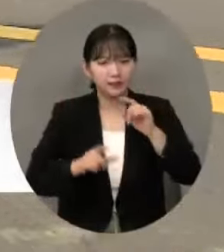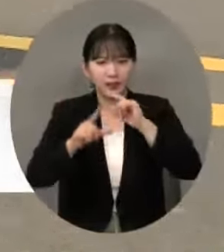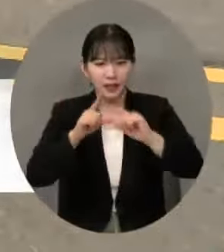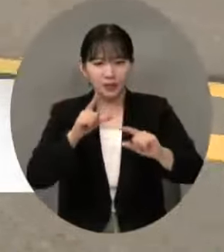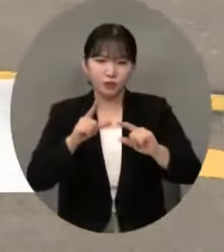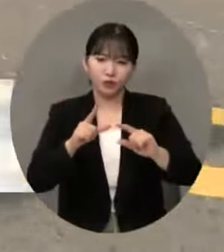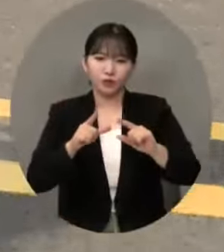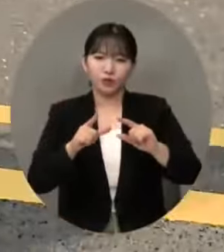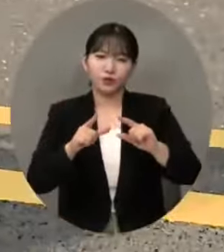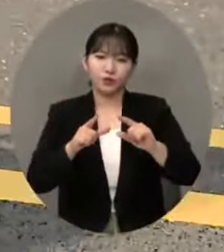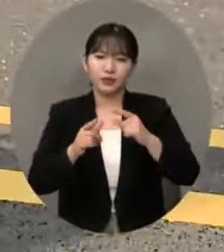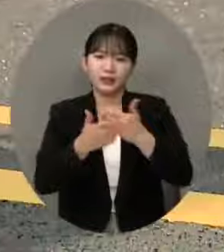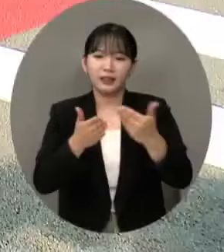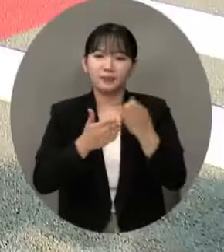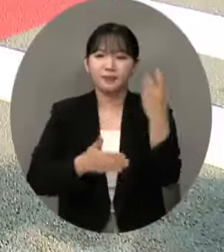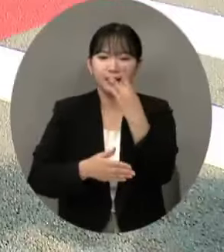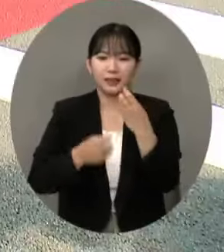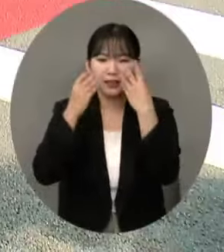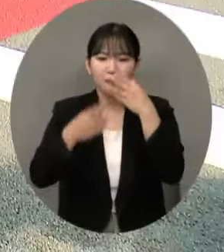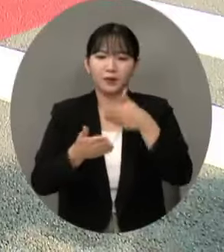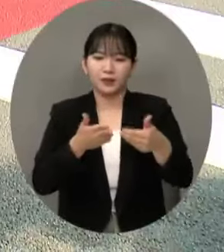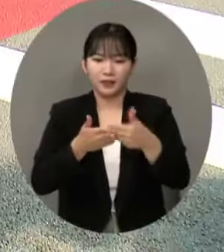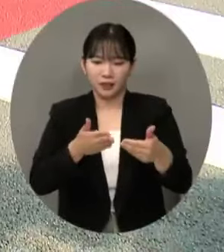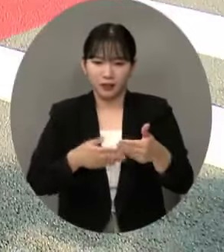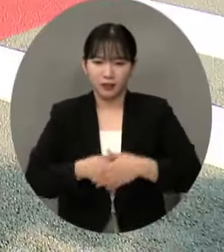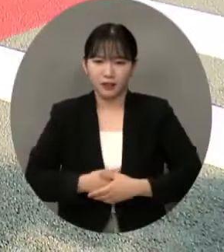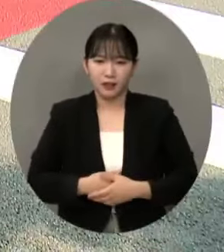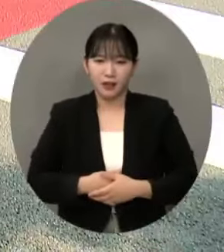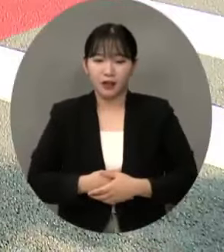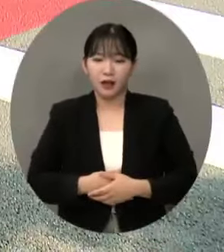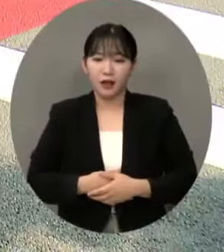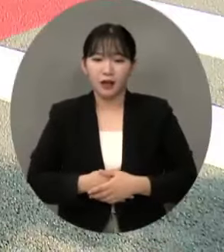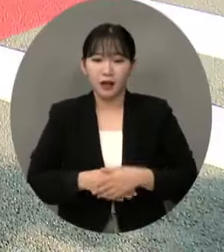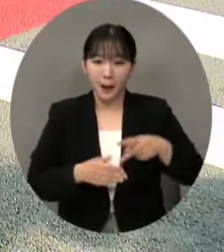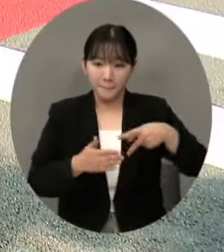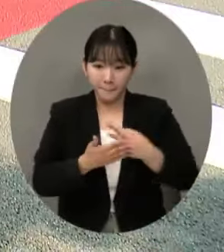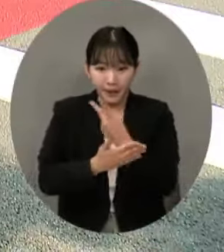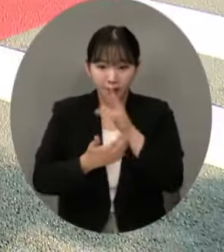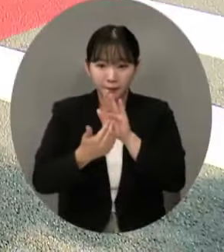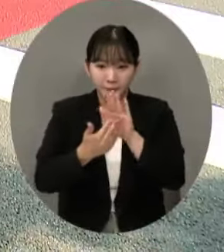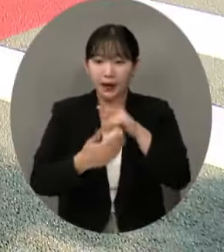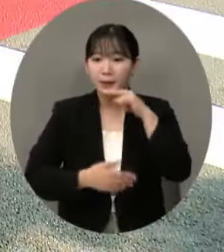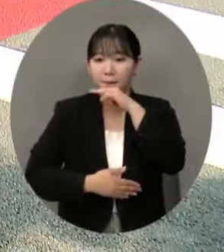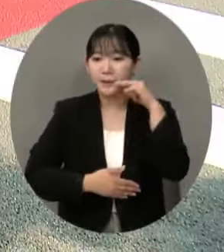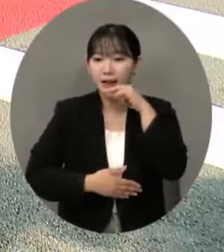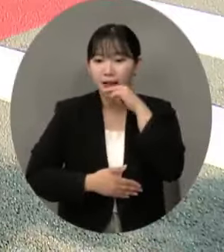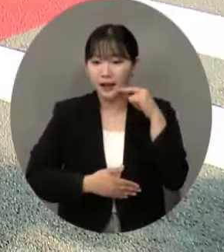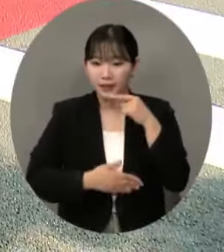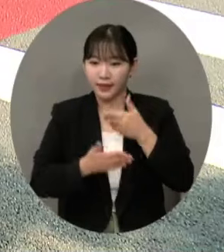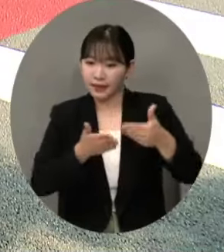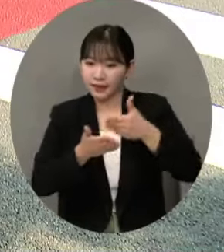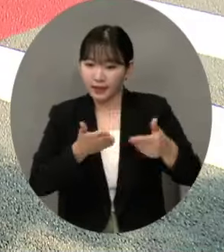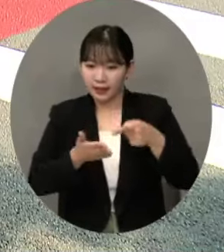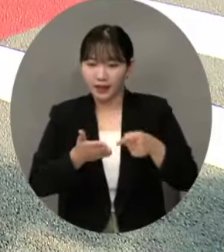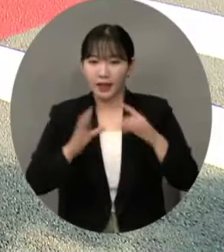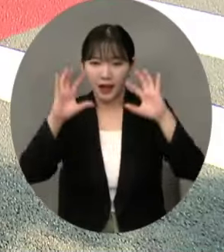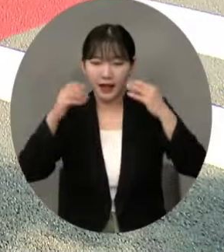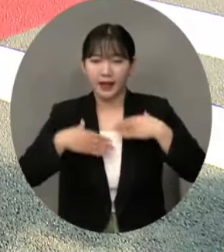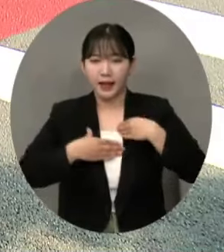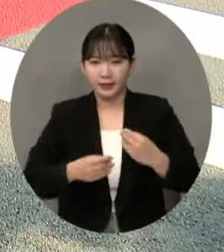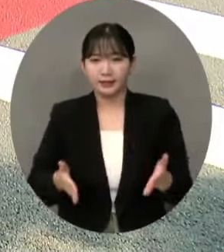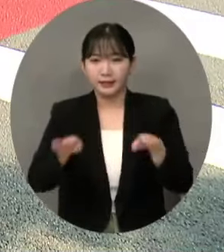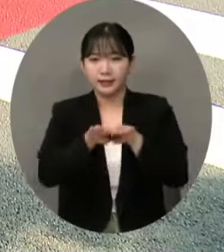시설물을 다시 설치한 겁니다. 스쿨존 해제 도로에는 이처럼 미끄럼 방지 적색 노면 포장 등의 어린이